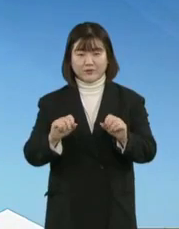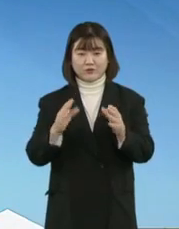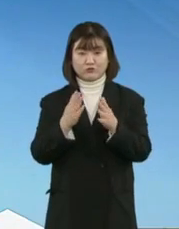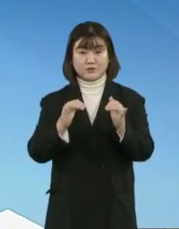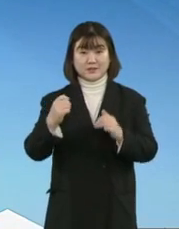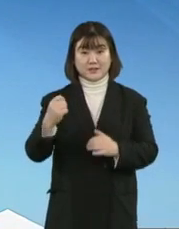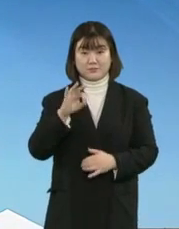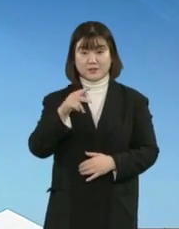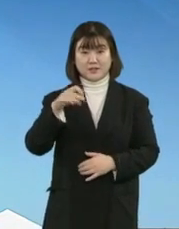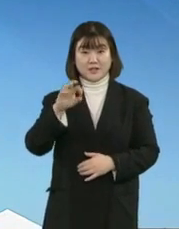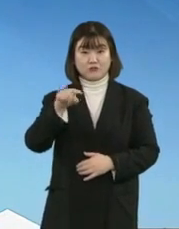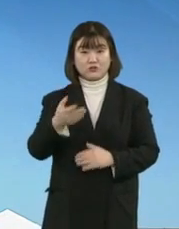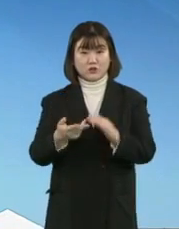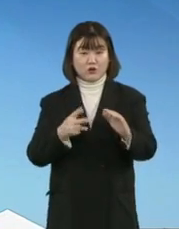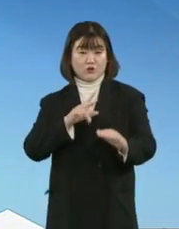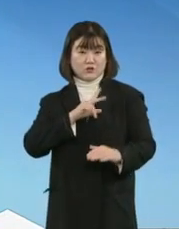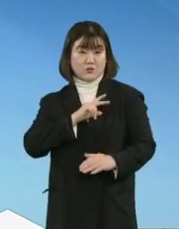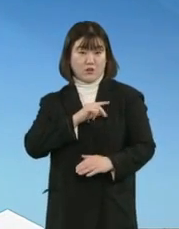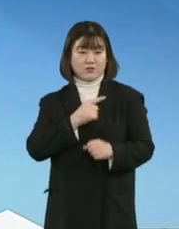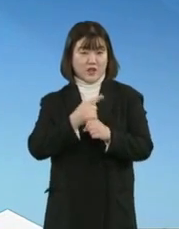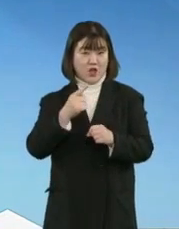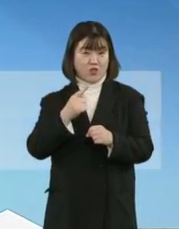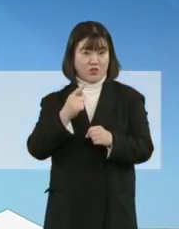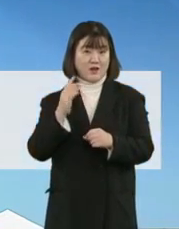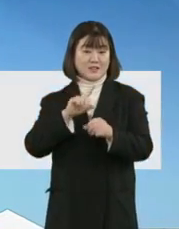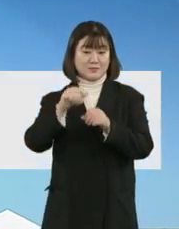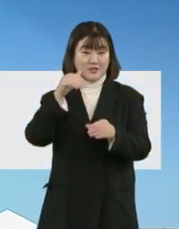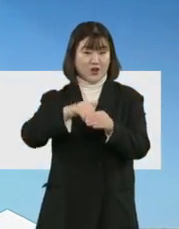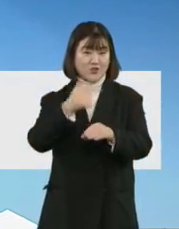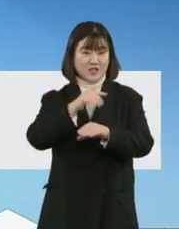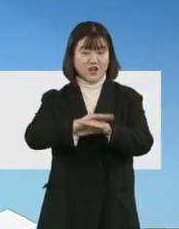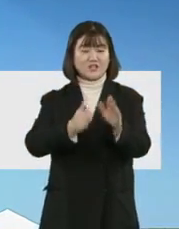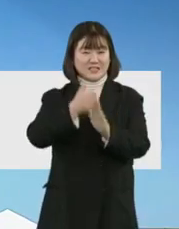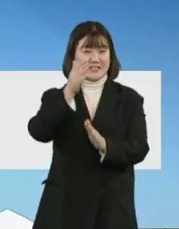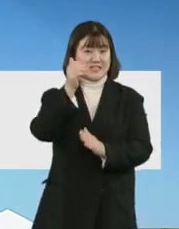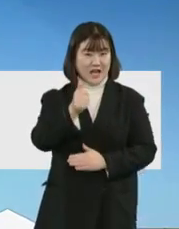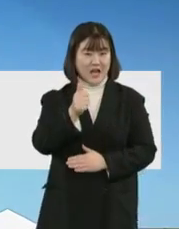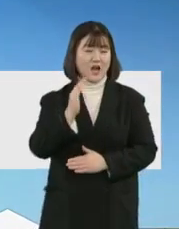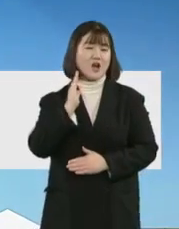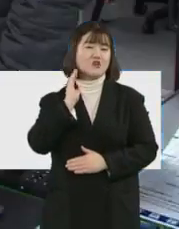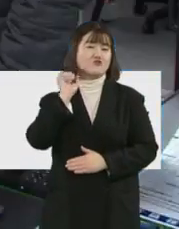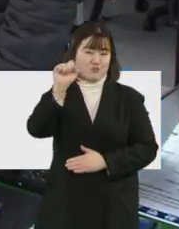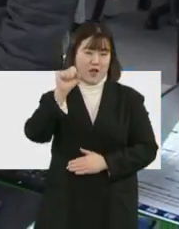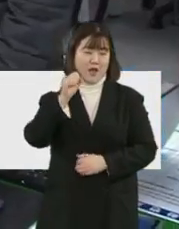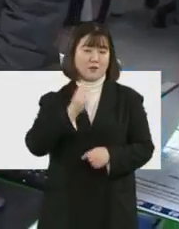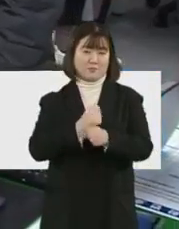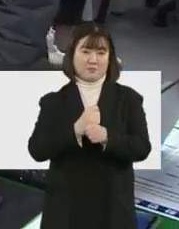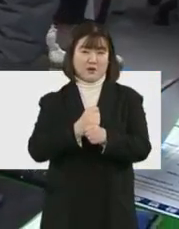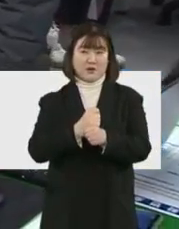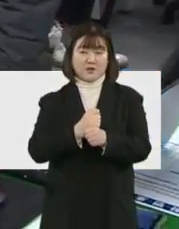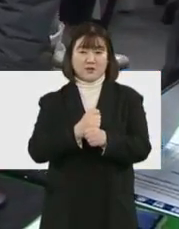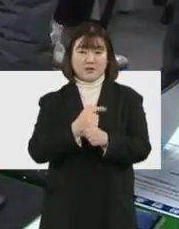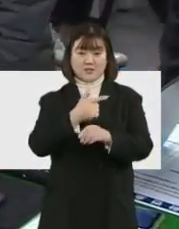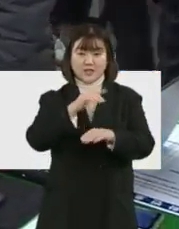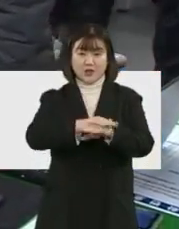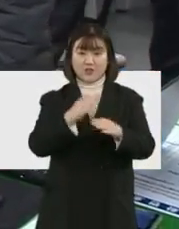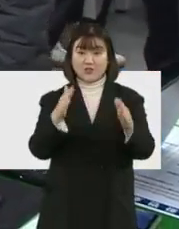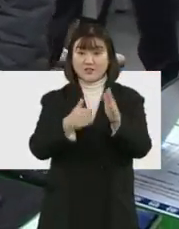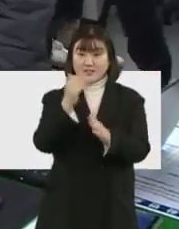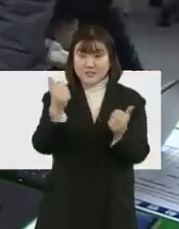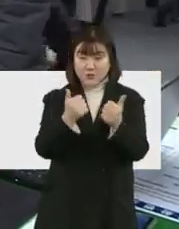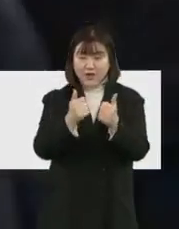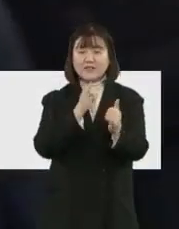국민의 힘 이장우 전 국회의원이 내년 지방선거 대전시장 출마 에 시동을 걸었습니다 이전에 원은 대전 시의회에서